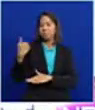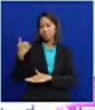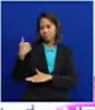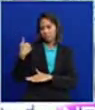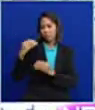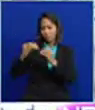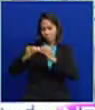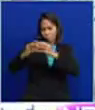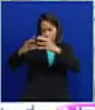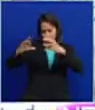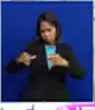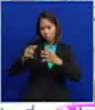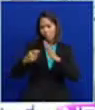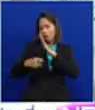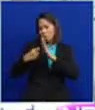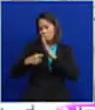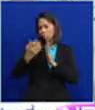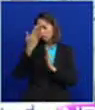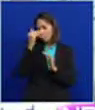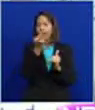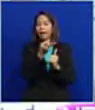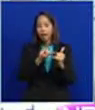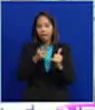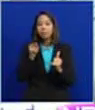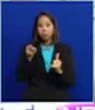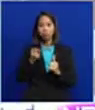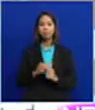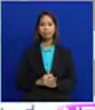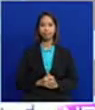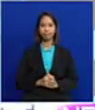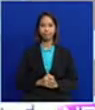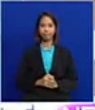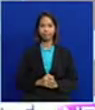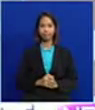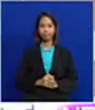ายผลเพิ่มเติมเพื่อหาเหตุจูงใจ ความคืบหน้า